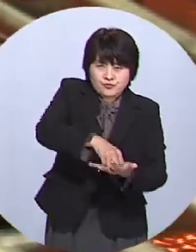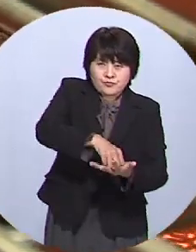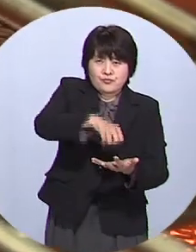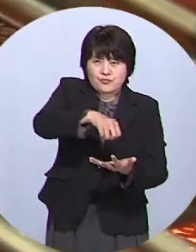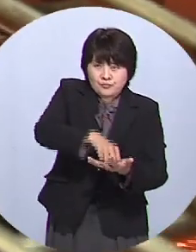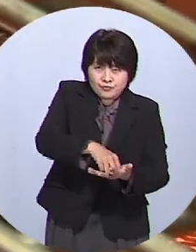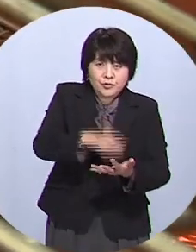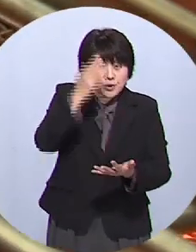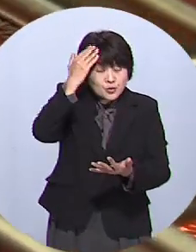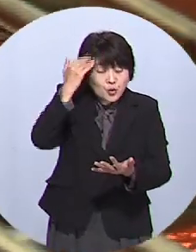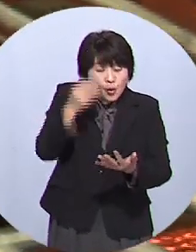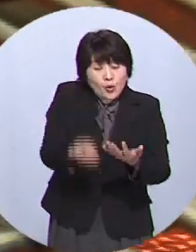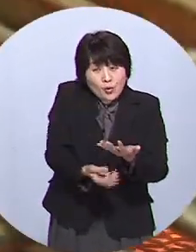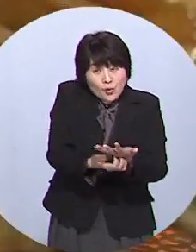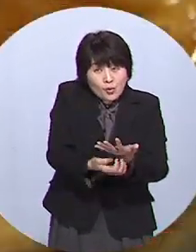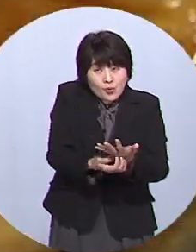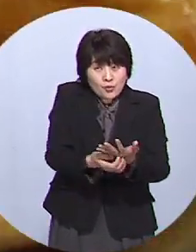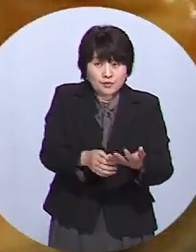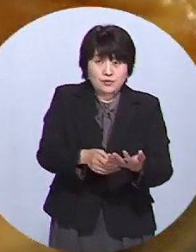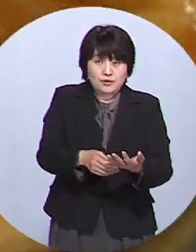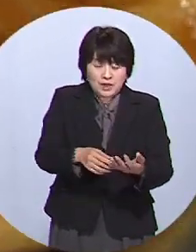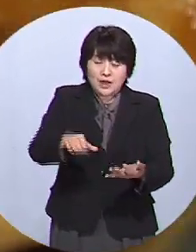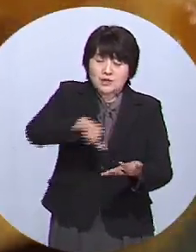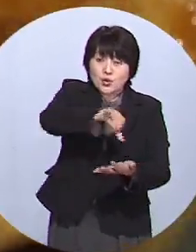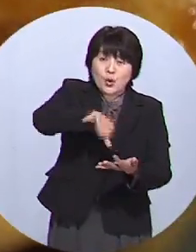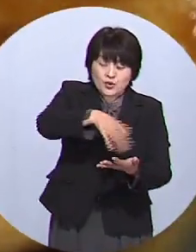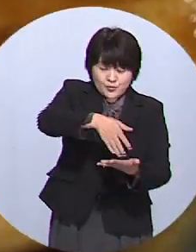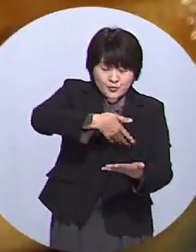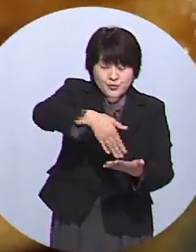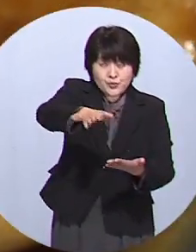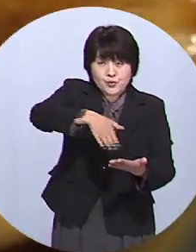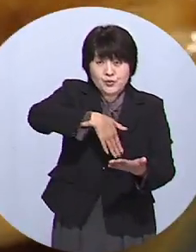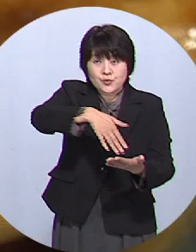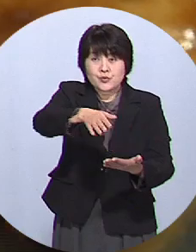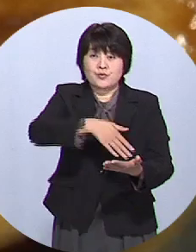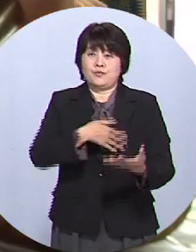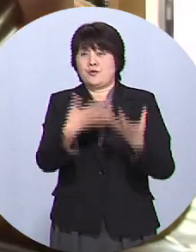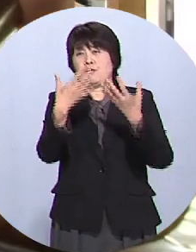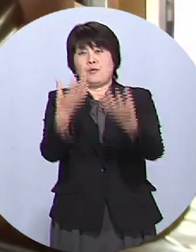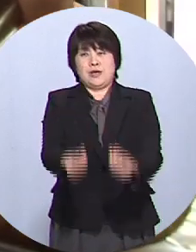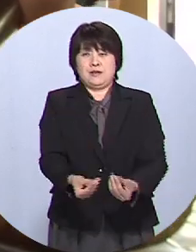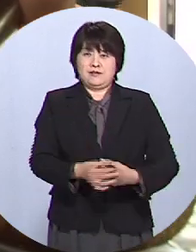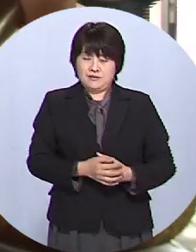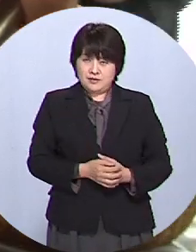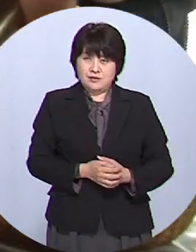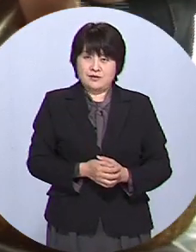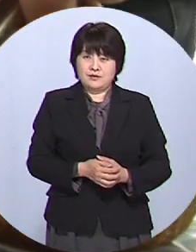て醤油をまんべんなくつけたら完成です。